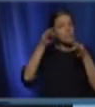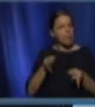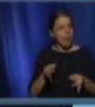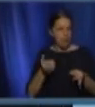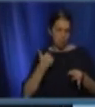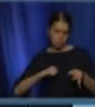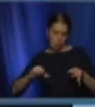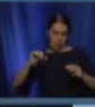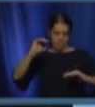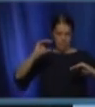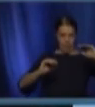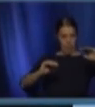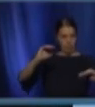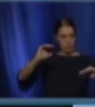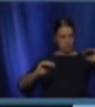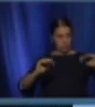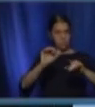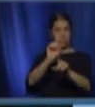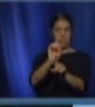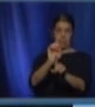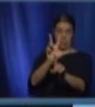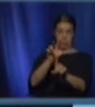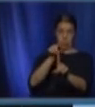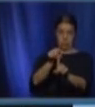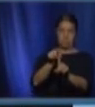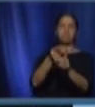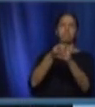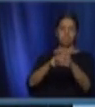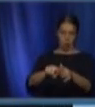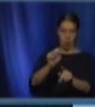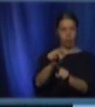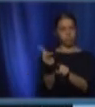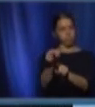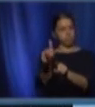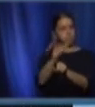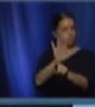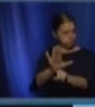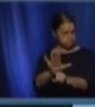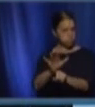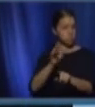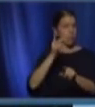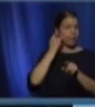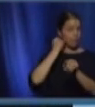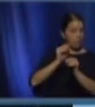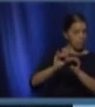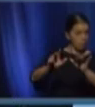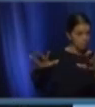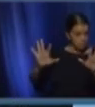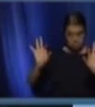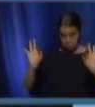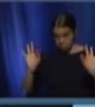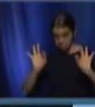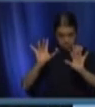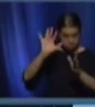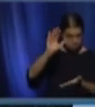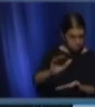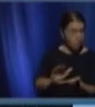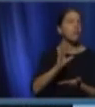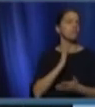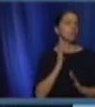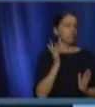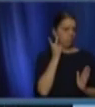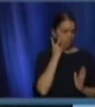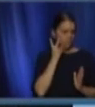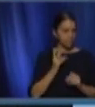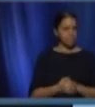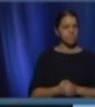devrait être suffisant pour faire baisser le nombre d'infections nouvelles dans ce groupe d'âge.